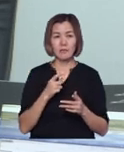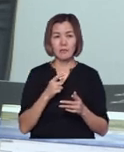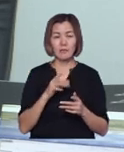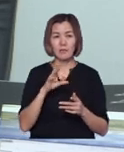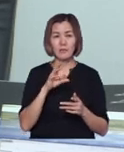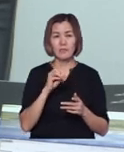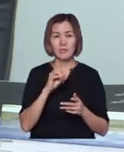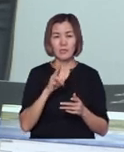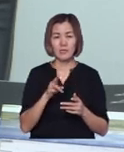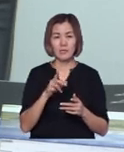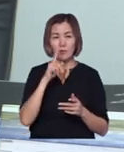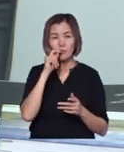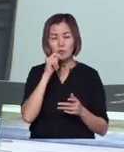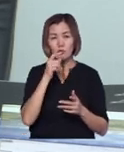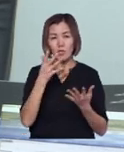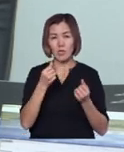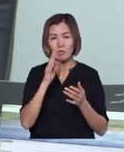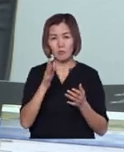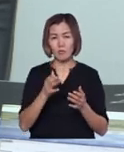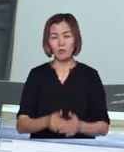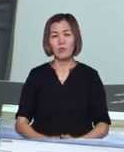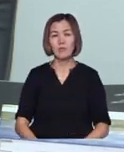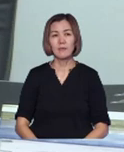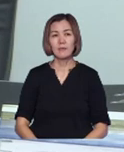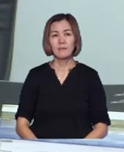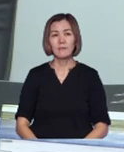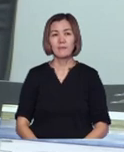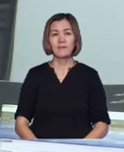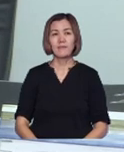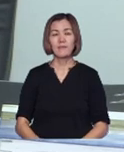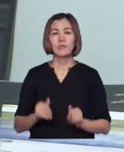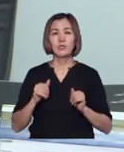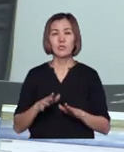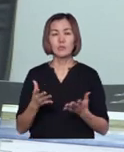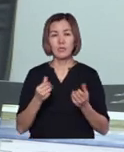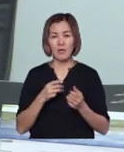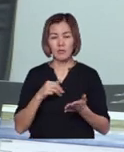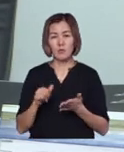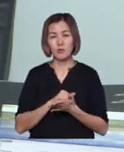Серік Қыдыралович шешімін алған болады.